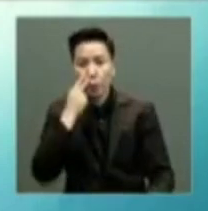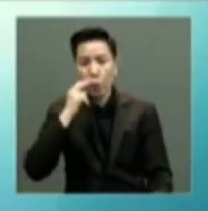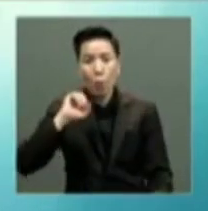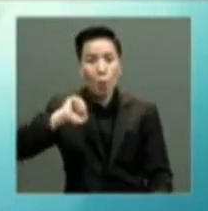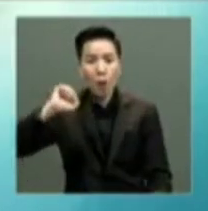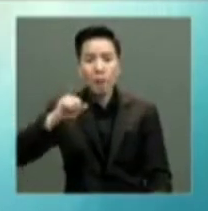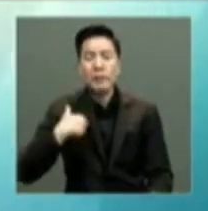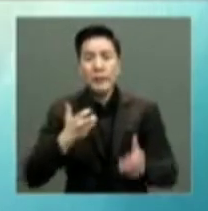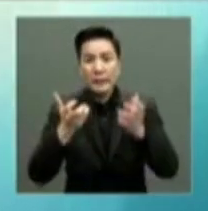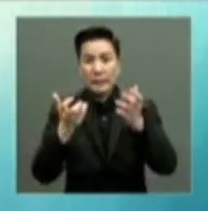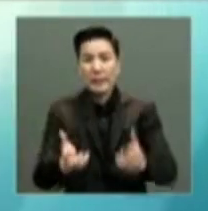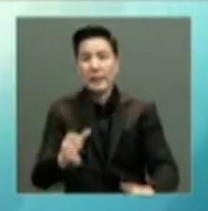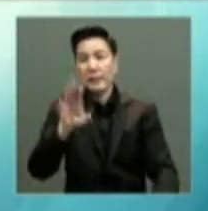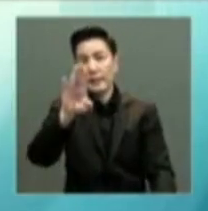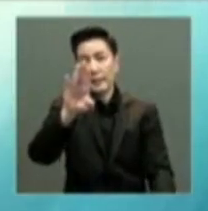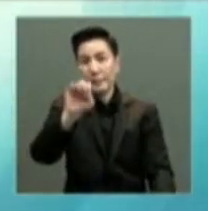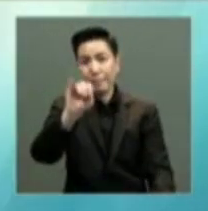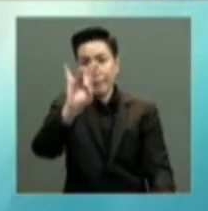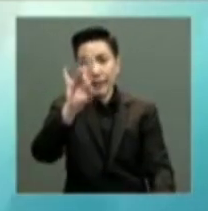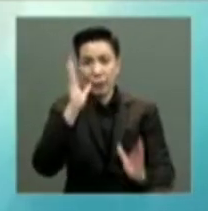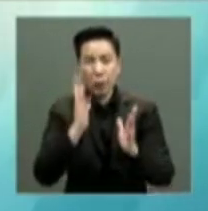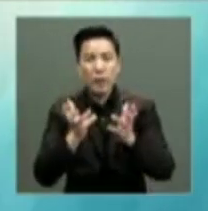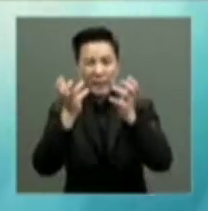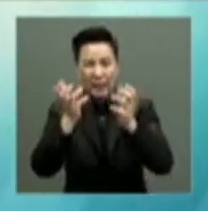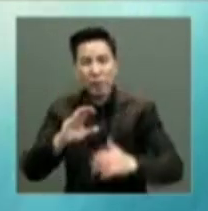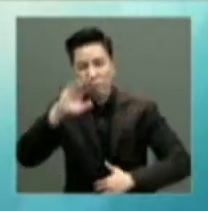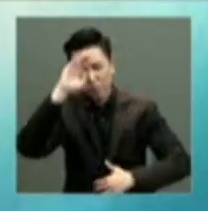ลายล่ะนะครับขวามือสุดเนี่ยนะครับ48